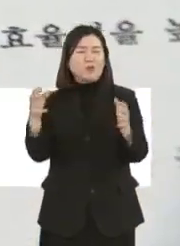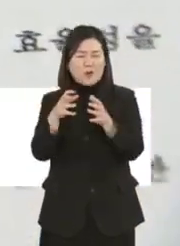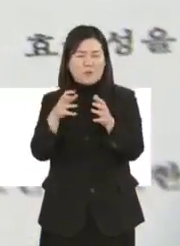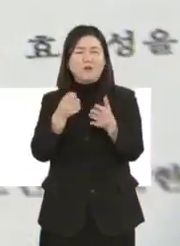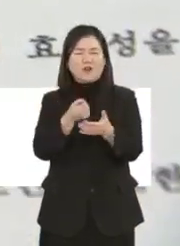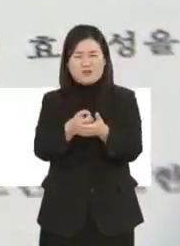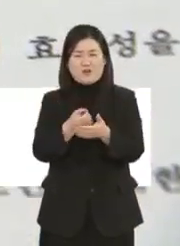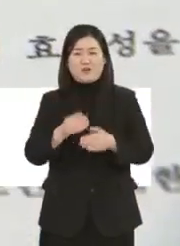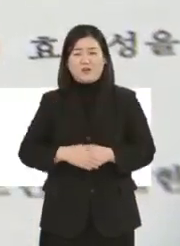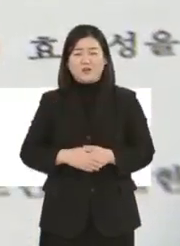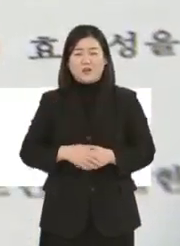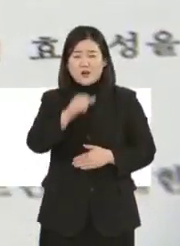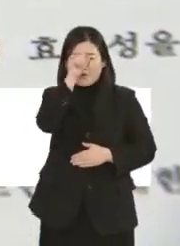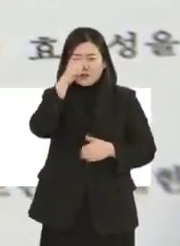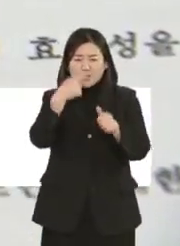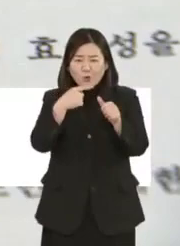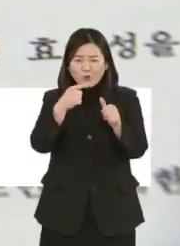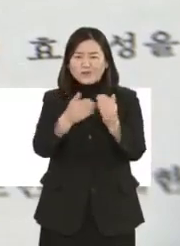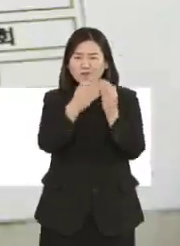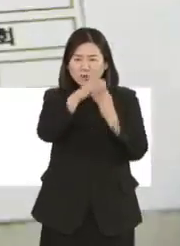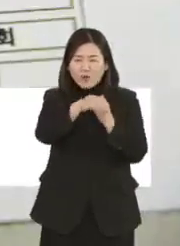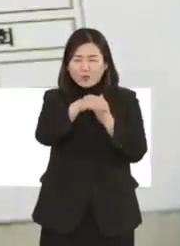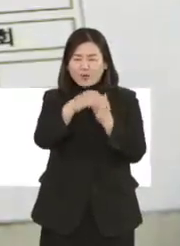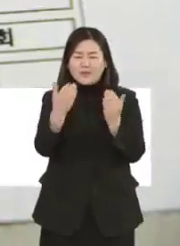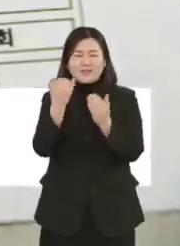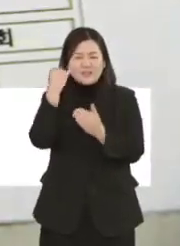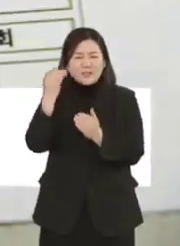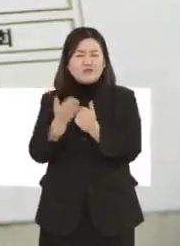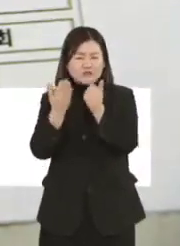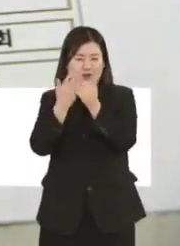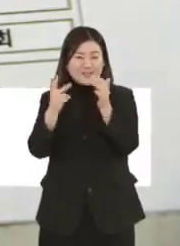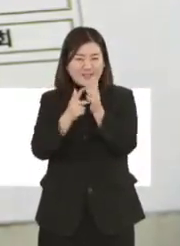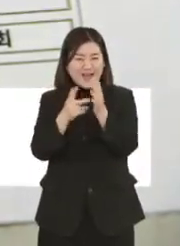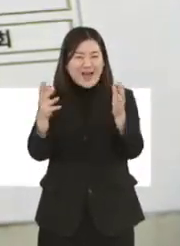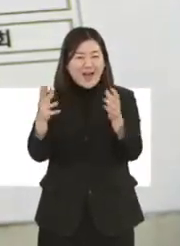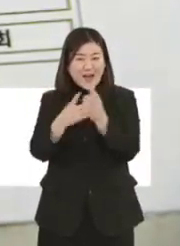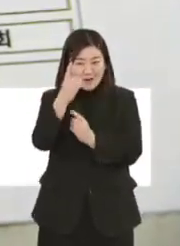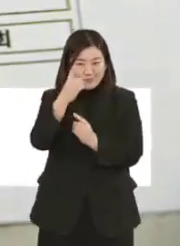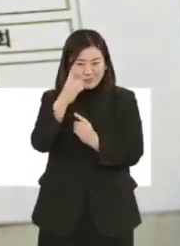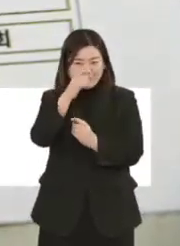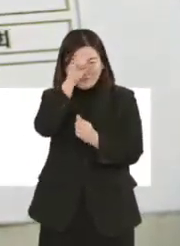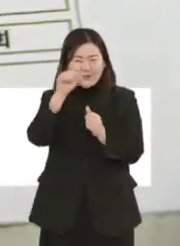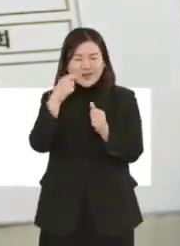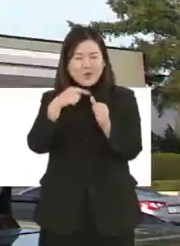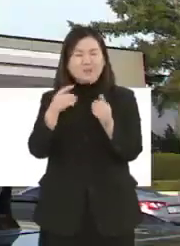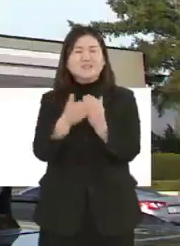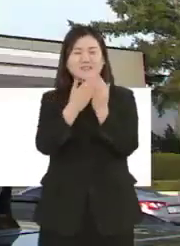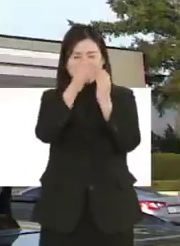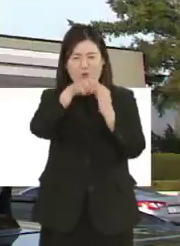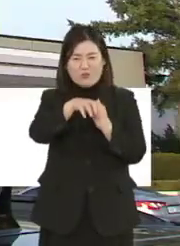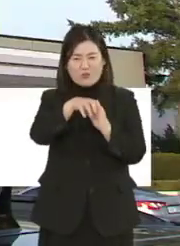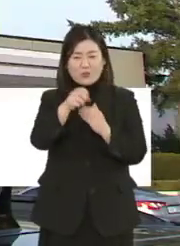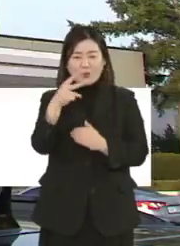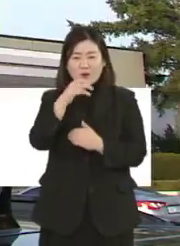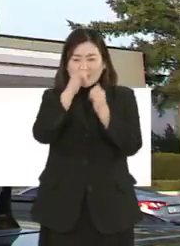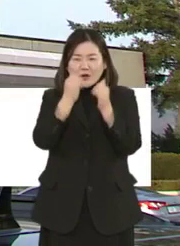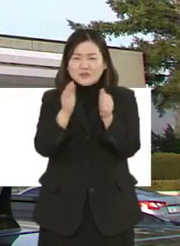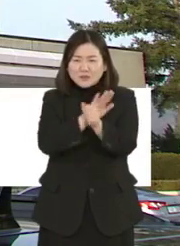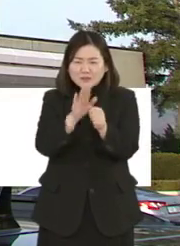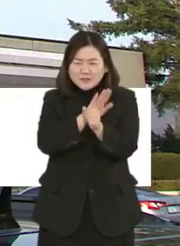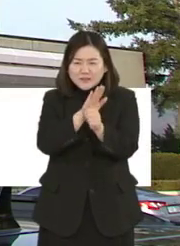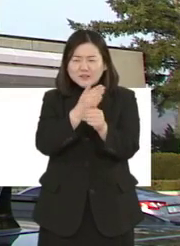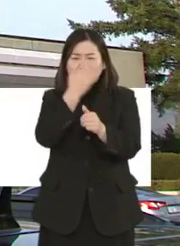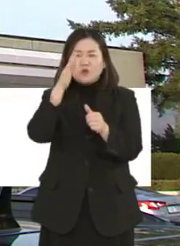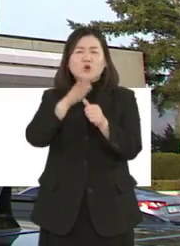각각 통합합니다 또 평생교육진흥원과 인자육성재단을 평생교육 인재육성 진흥원으로 묶고 사회